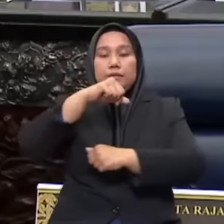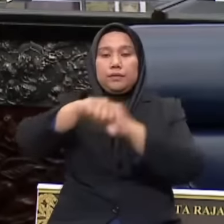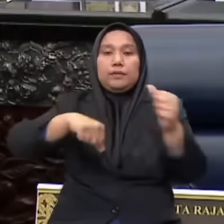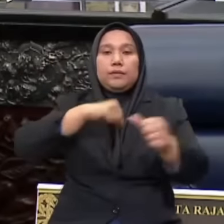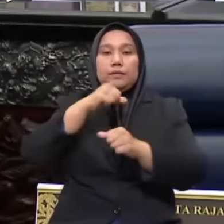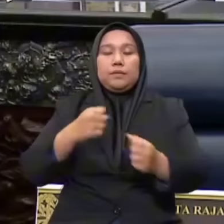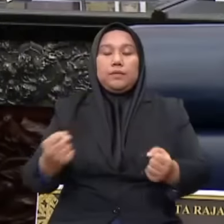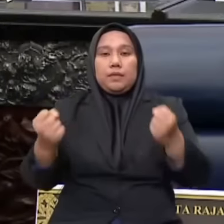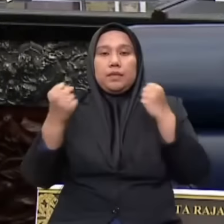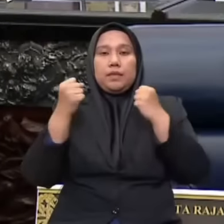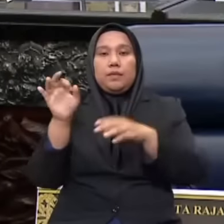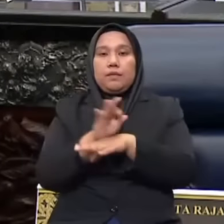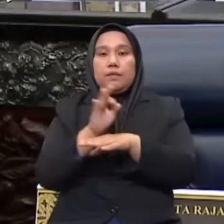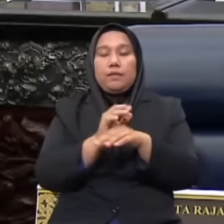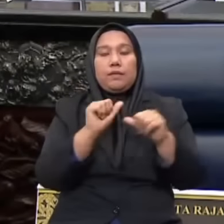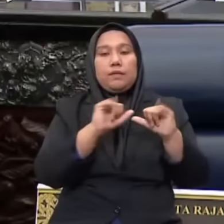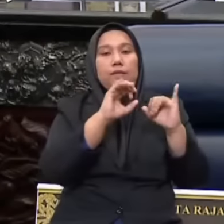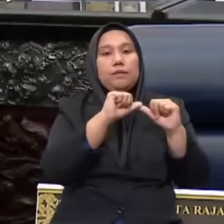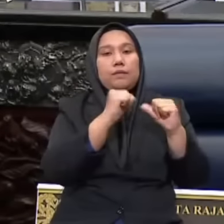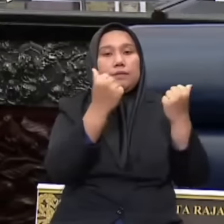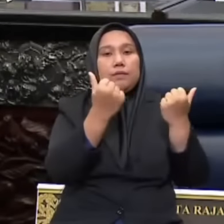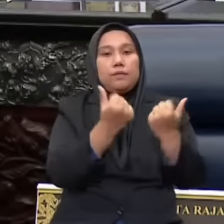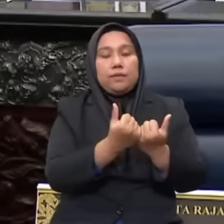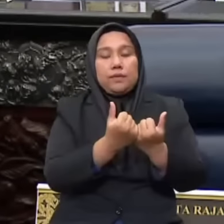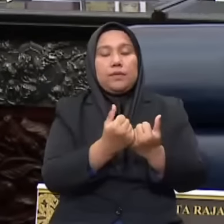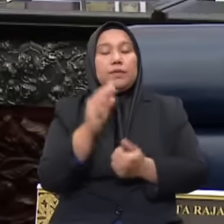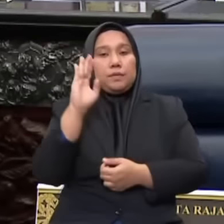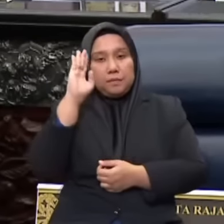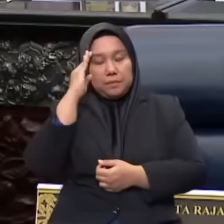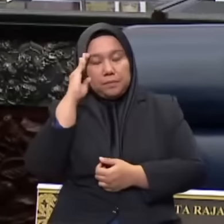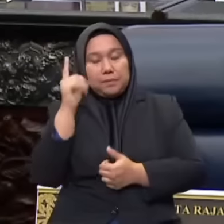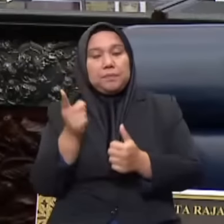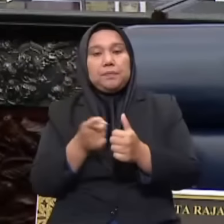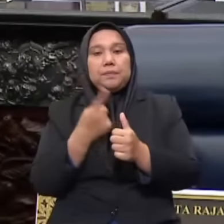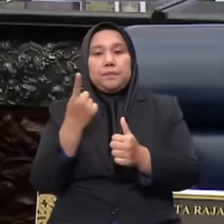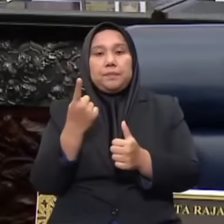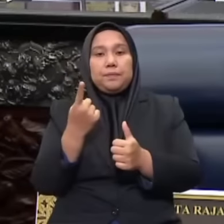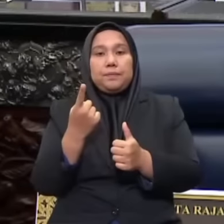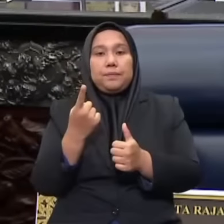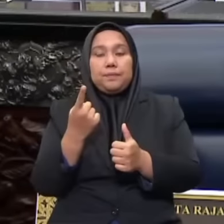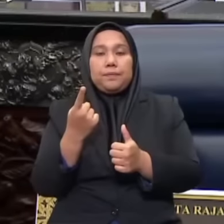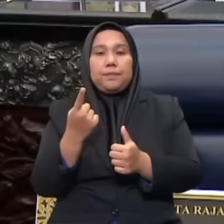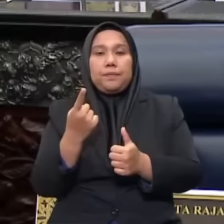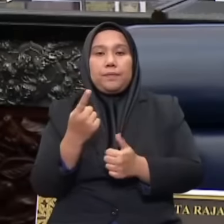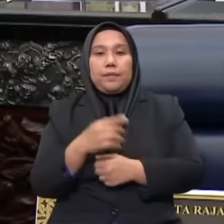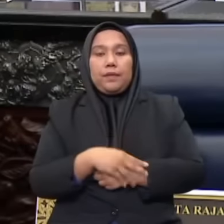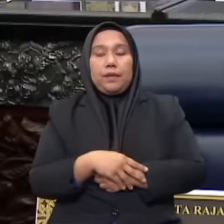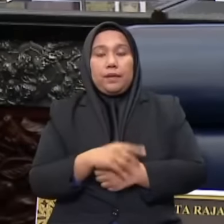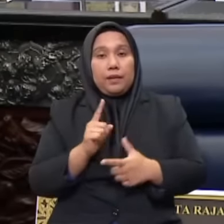fungsi agensi-agensi mandat Bumi Putra terlebih dahulu, kemudian